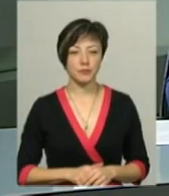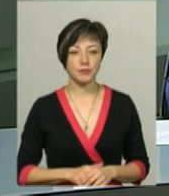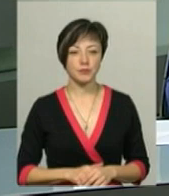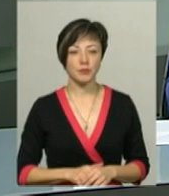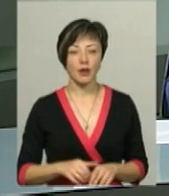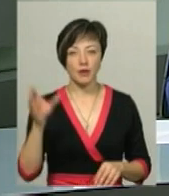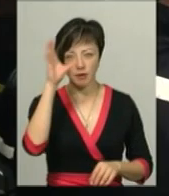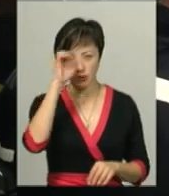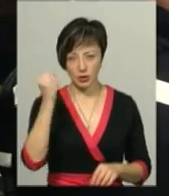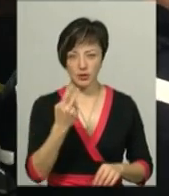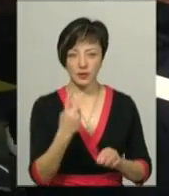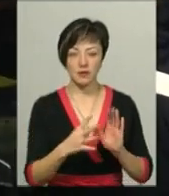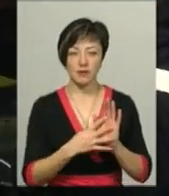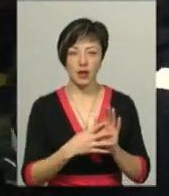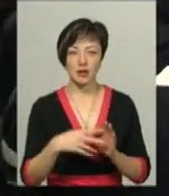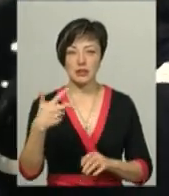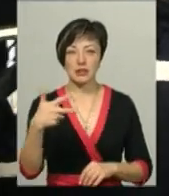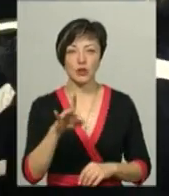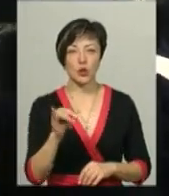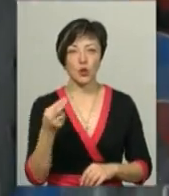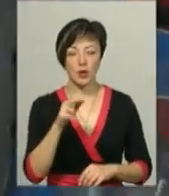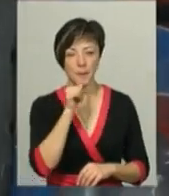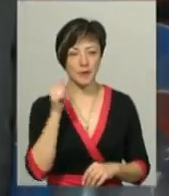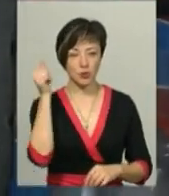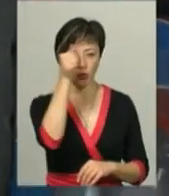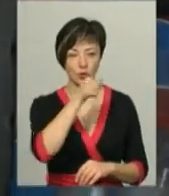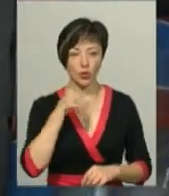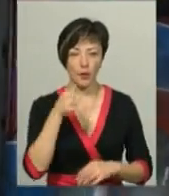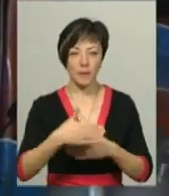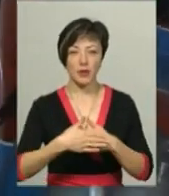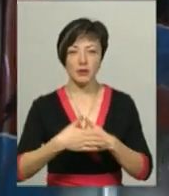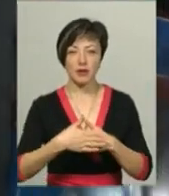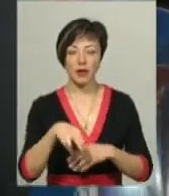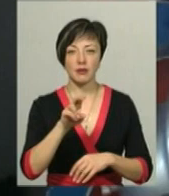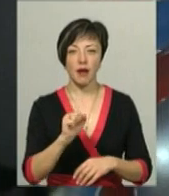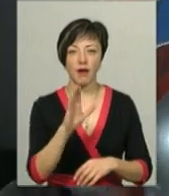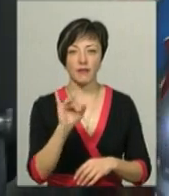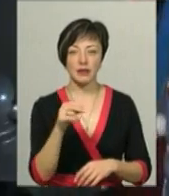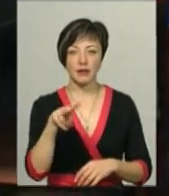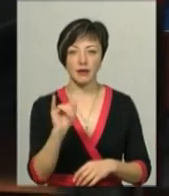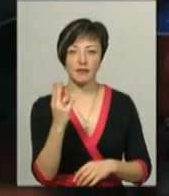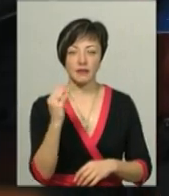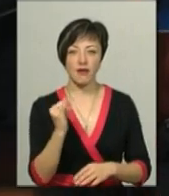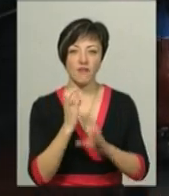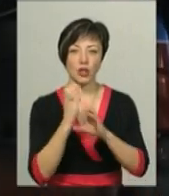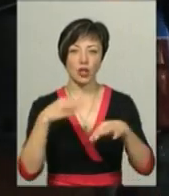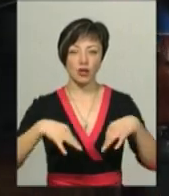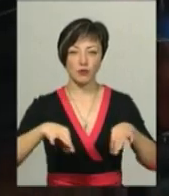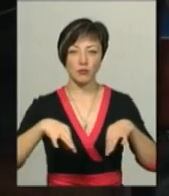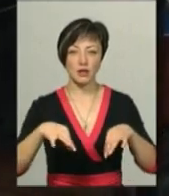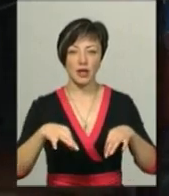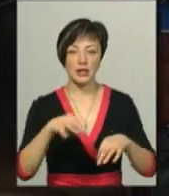Нагадаю, в ніч з 29 на 30 грудня минулого року поблизу Давидковецького перехрестя вантажний автомобіль